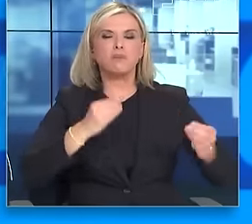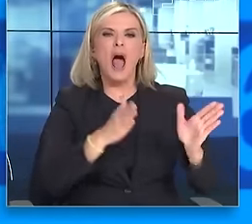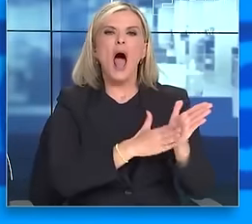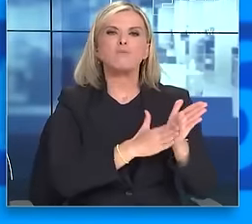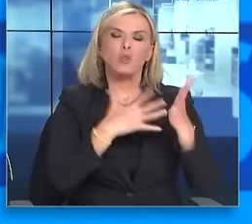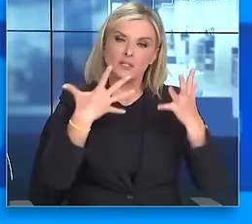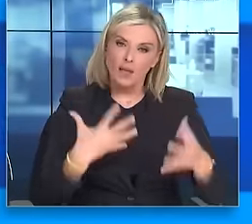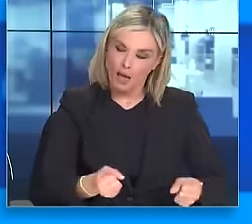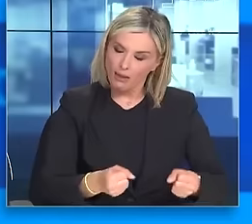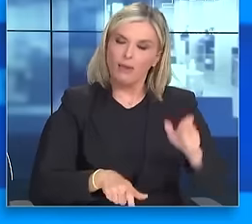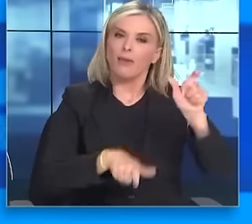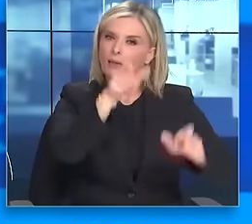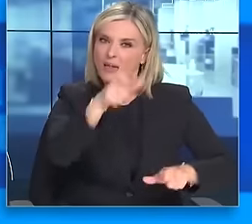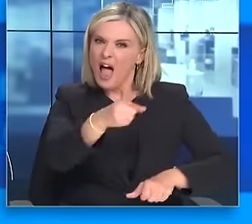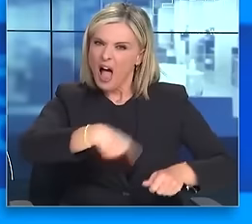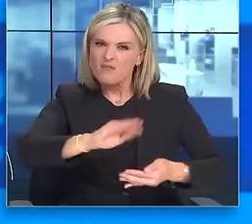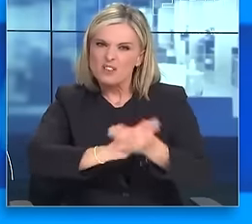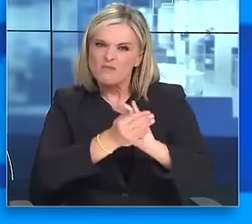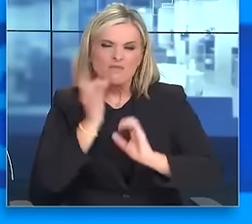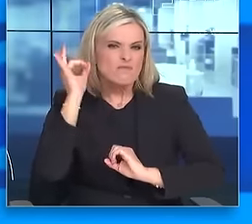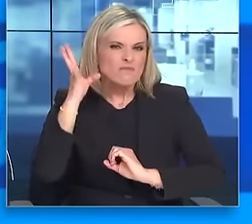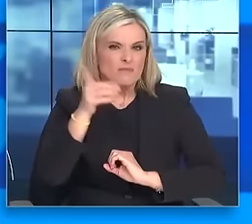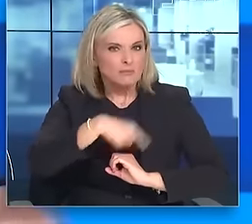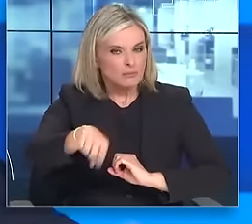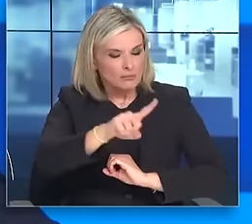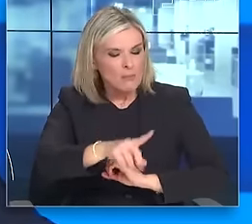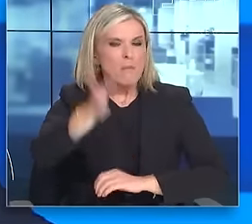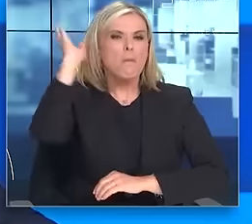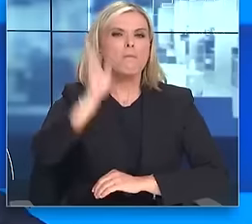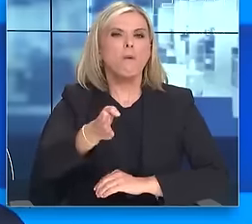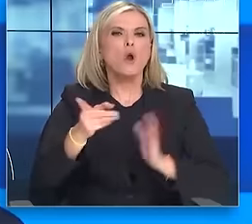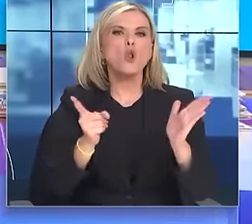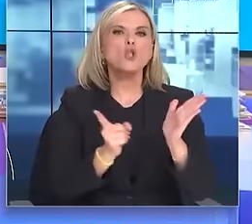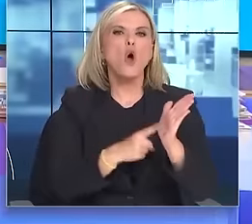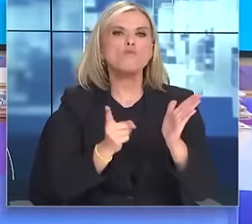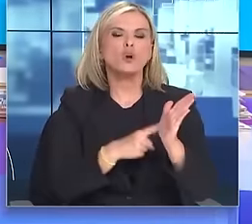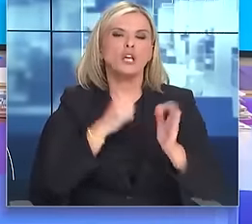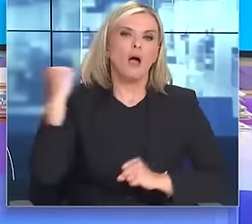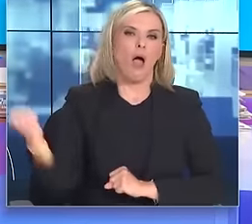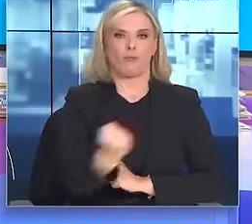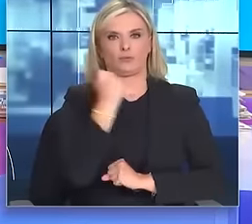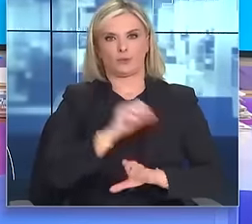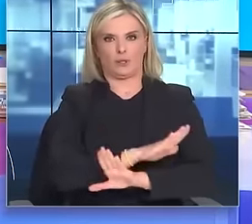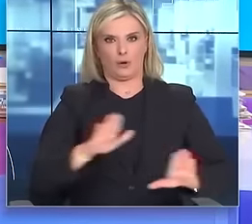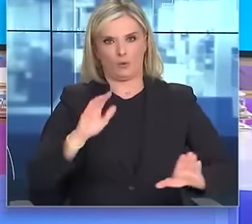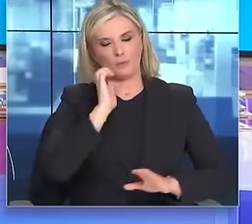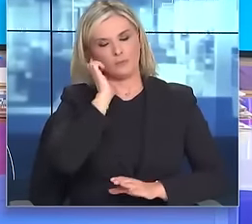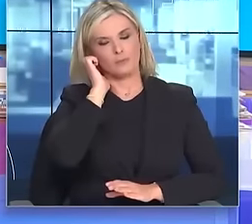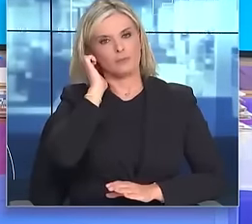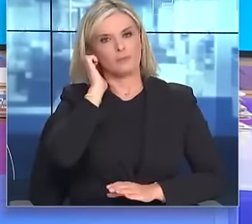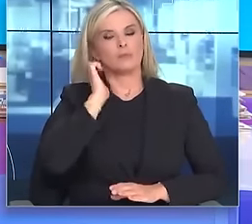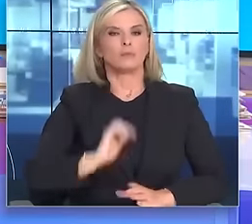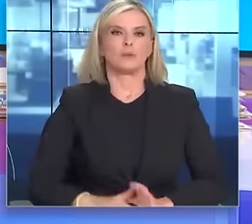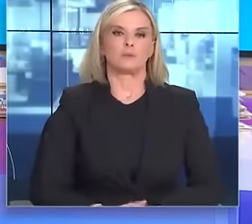βρεθούν αντιμέτωποι με τις συνέπειες του νόμου και με τη μεγάλη αυστηρότητα που ο ίδιος ο ποινικός κώδικας προβλέπει για αυτά τα περιστατικά. Να πω μια κουβέντα για τον τελικό του